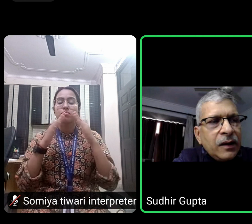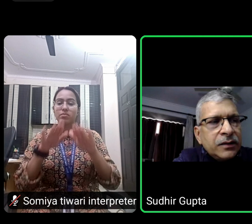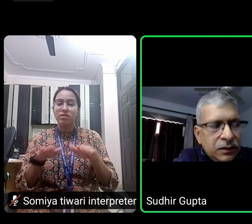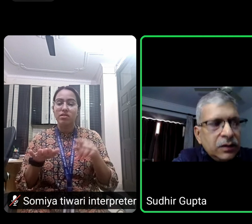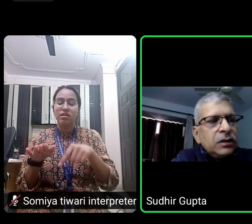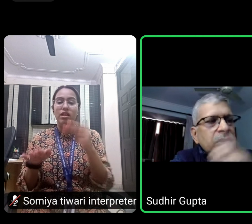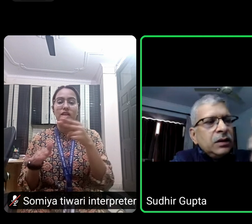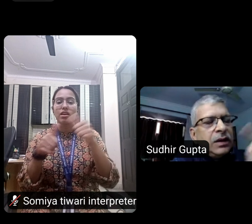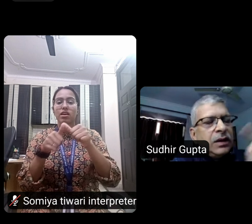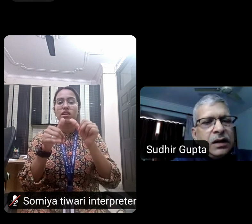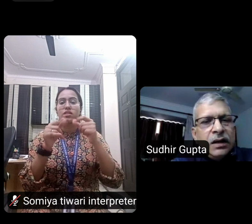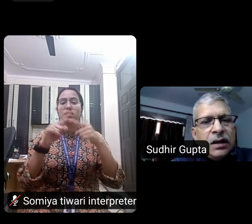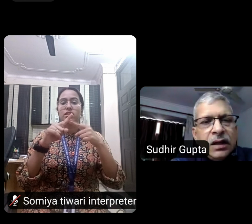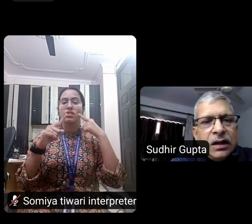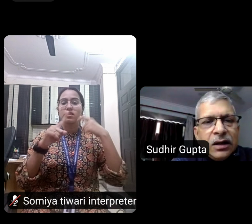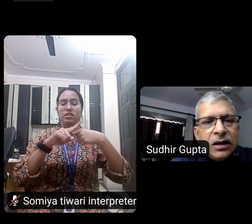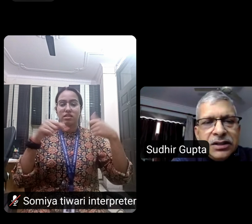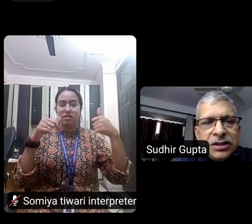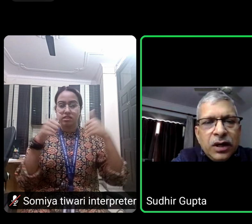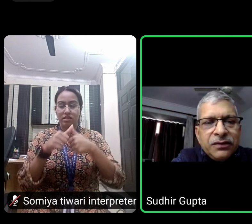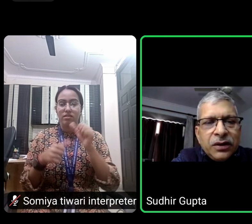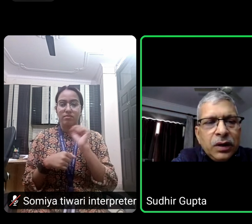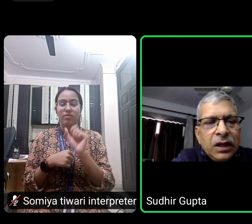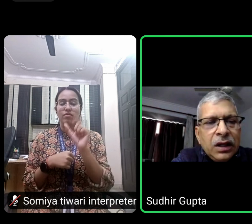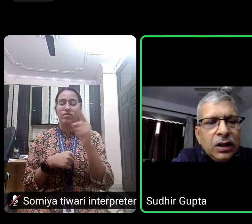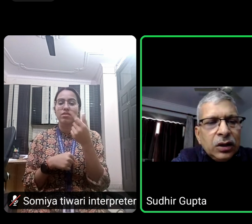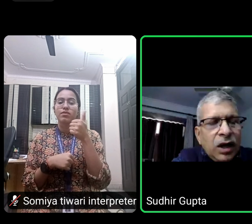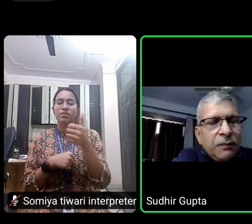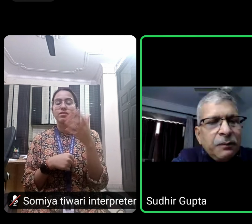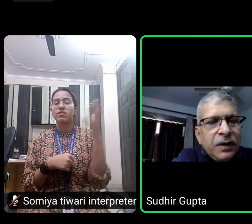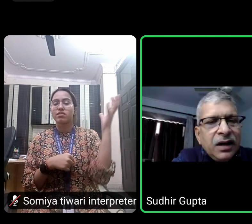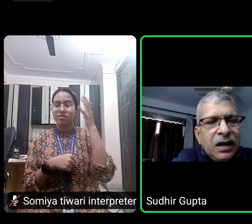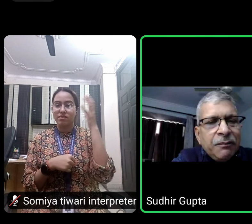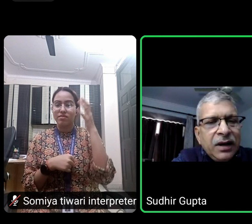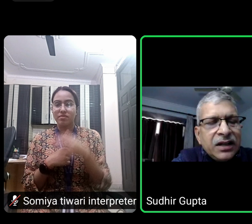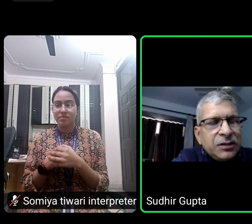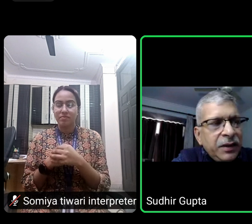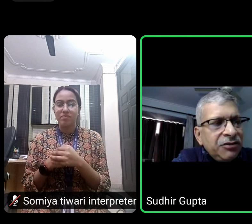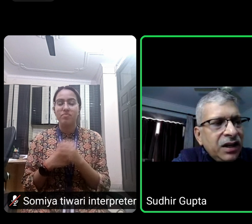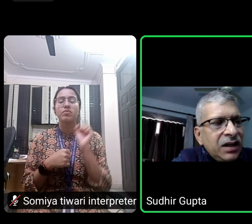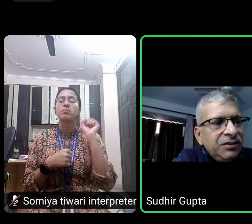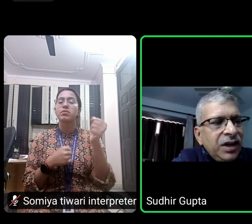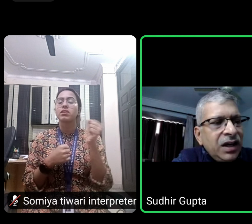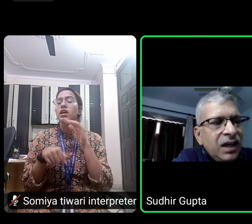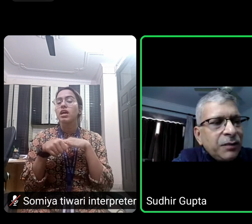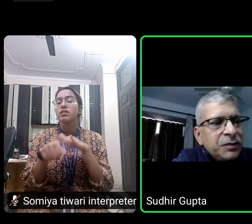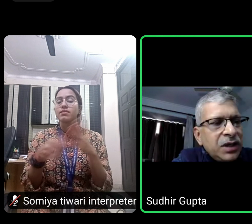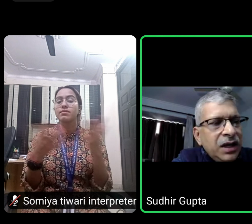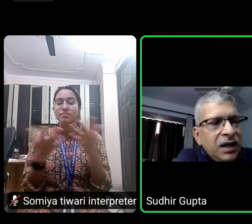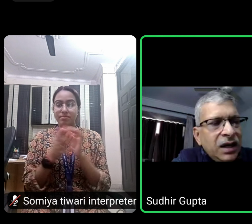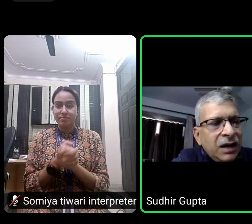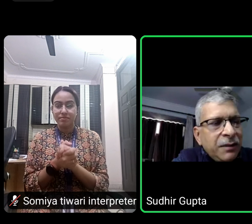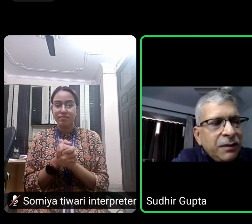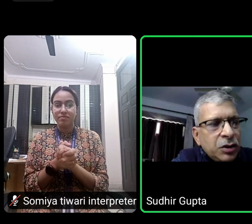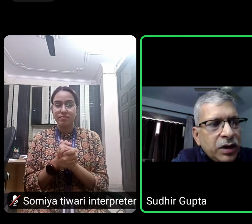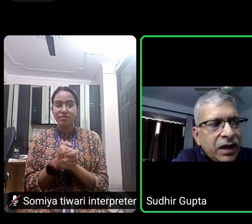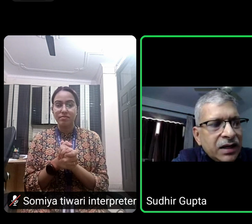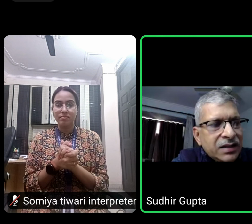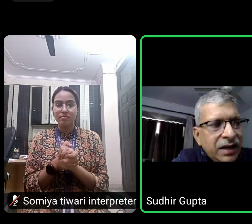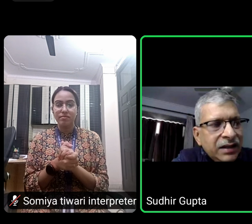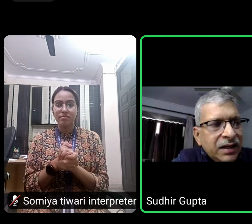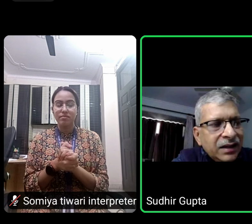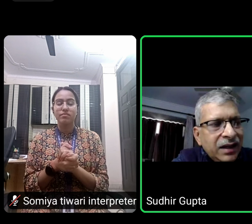सही है सर। गुड आफ्टरनून। हाँ जी, गुड आफ्टरनून। तो आप अपना एक्सपीरियंस शेयर कीजिए कि आप कब से, आपके बच्चे